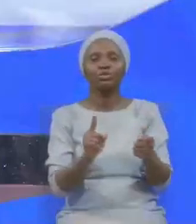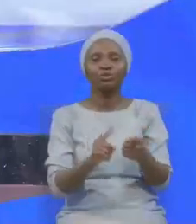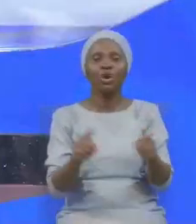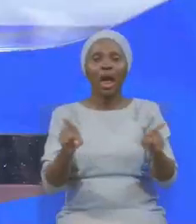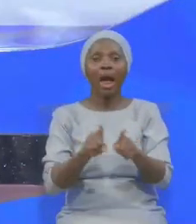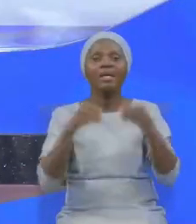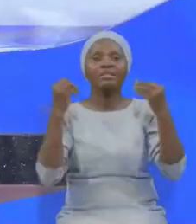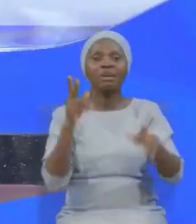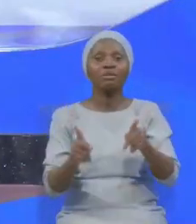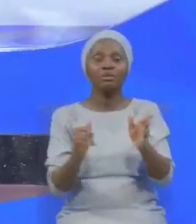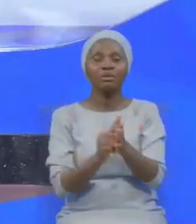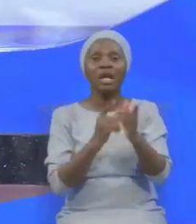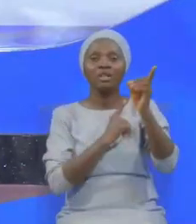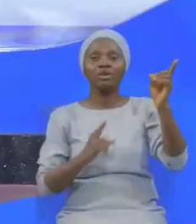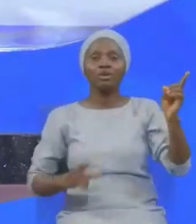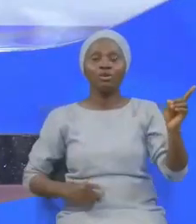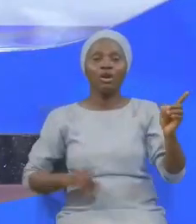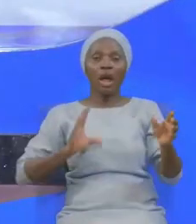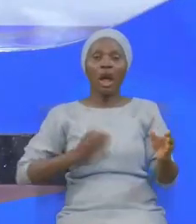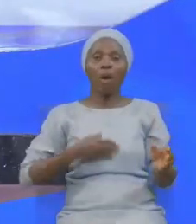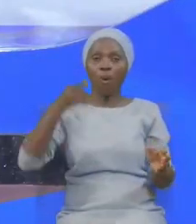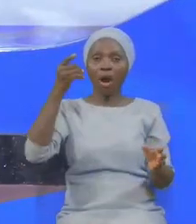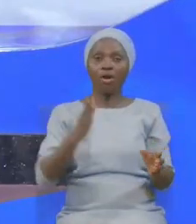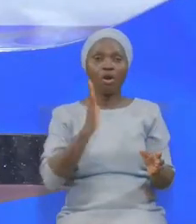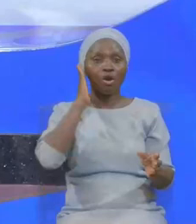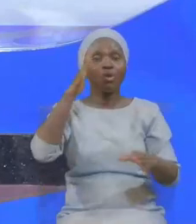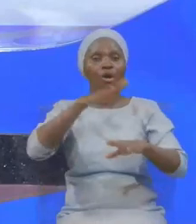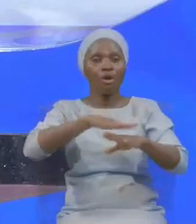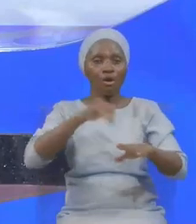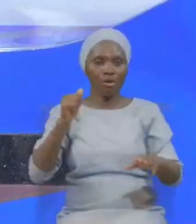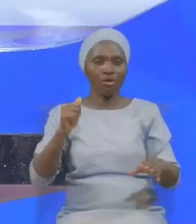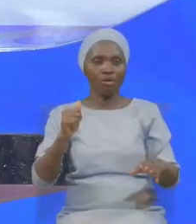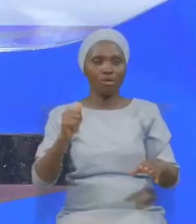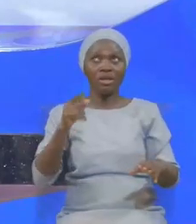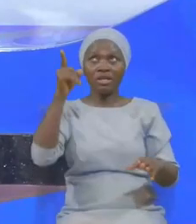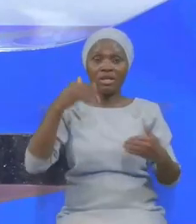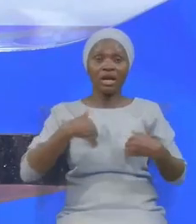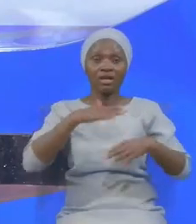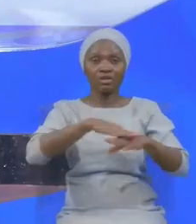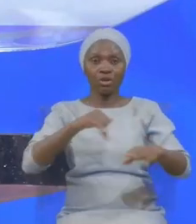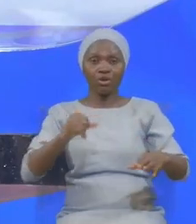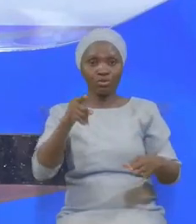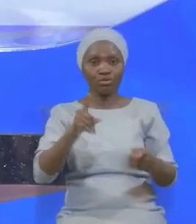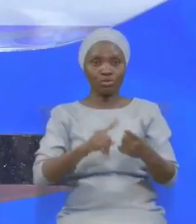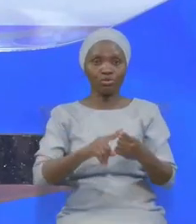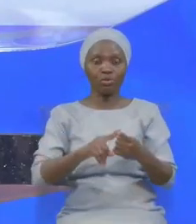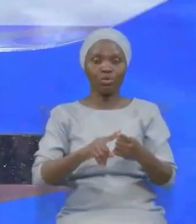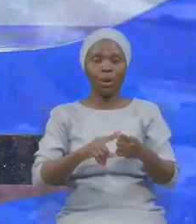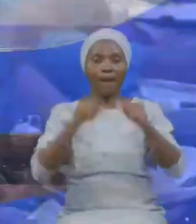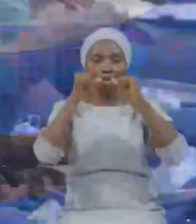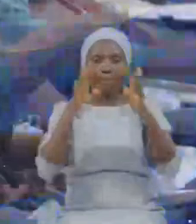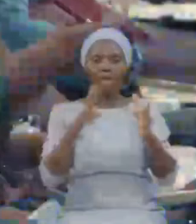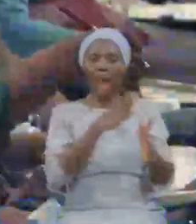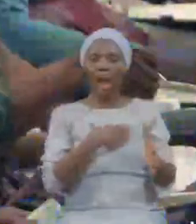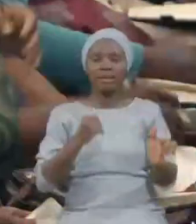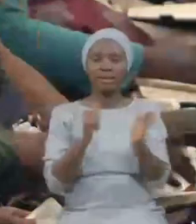en aussi grand nombre que le Seigneur notre Dieu les appellera. Il vous appelle à la bénédiction. Et la bénédiction là